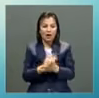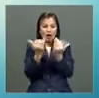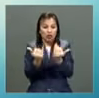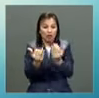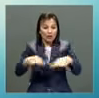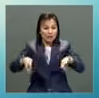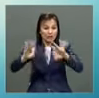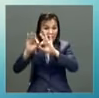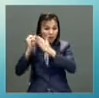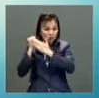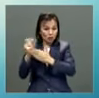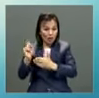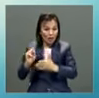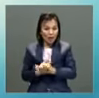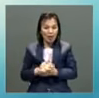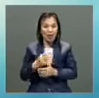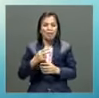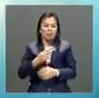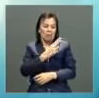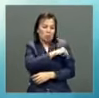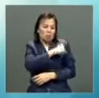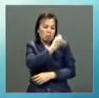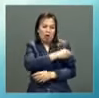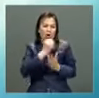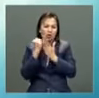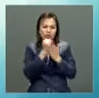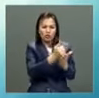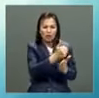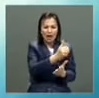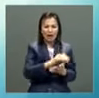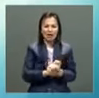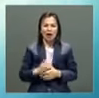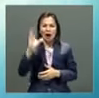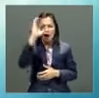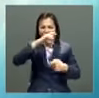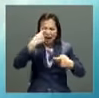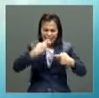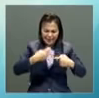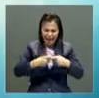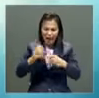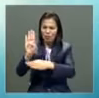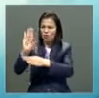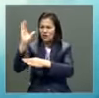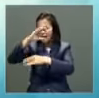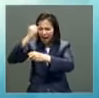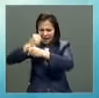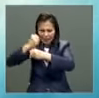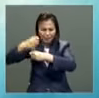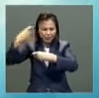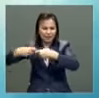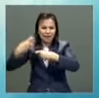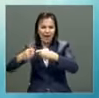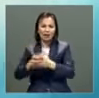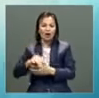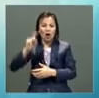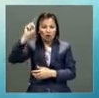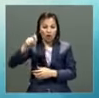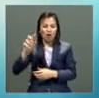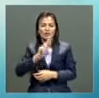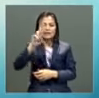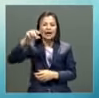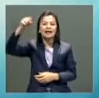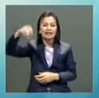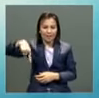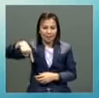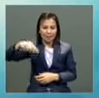ในการที่จะให้บุคลากรทางการแพทย์แต่ว่าหายากมากหาคนผลิตยากมากนะครับเพราะฉะนั้นต้องมารียูสกันวันนี้ท่านรองน